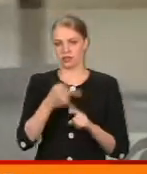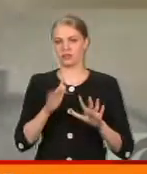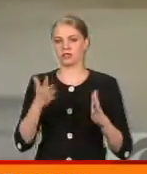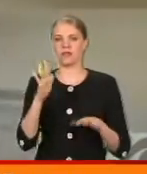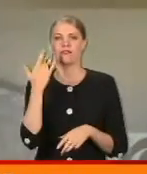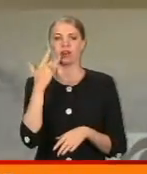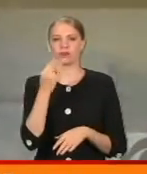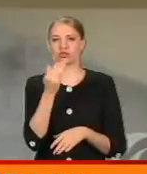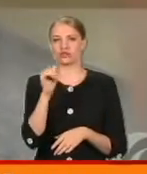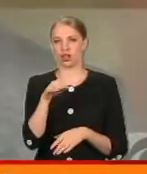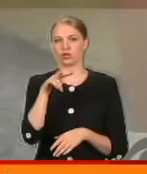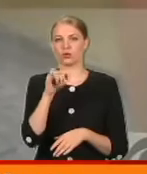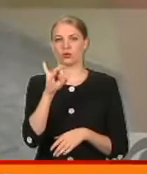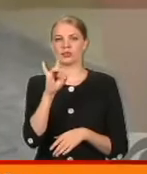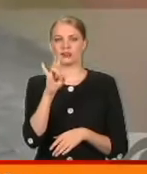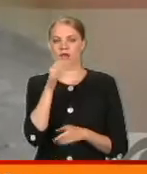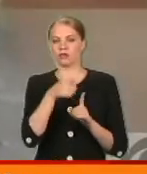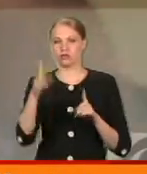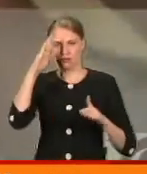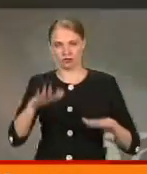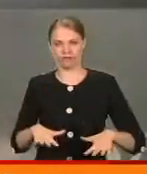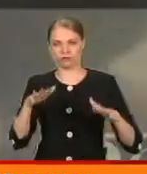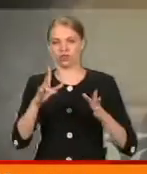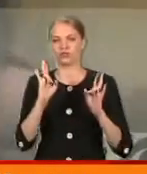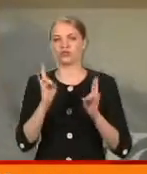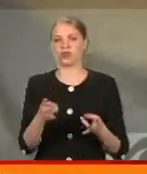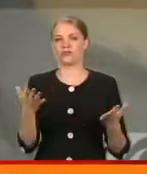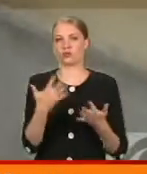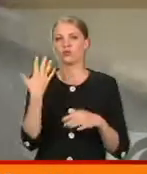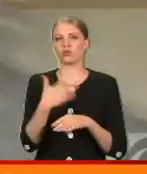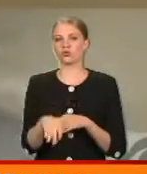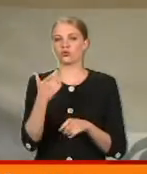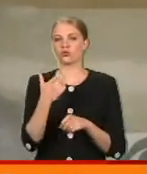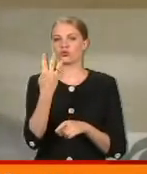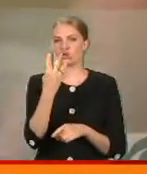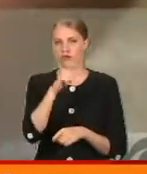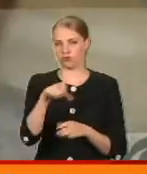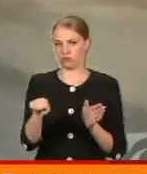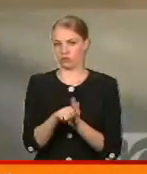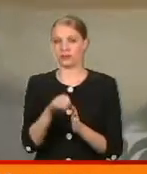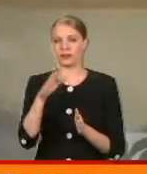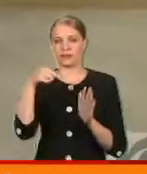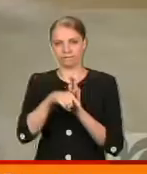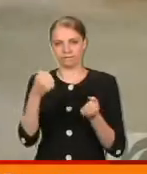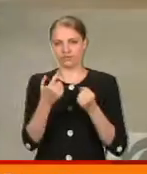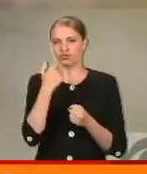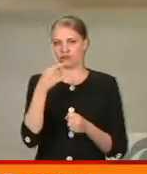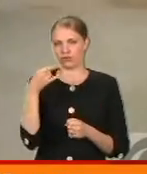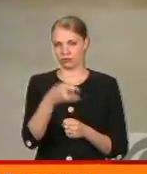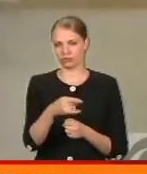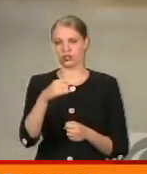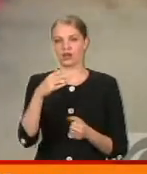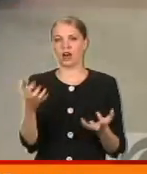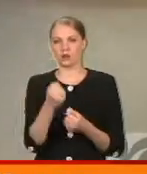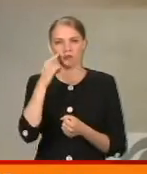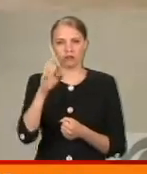сталося в американському штаті Луїзіана під час повені, жертвами якої стало вже четверо людей. У салоні червоного кабріолета